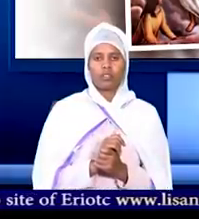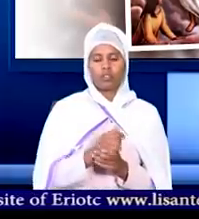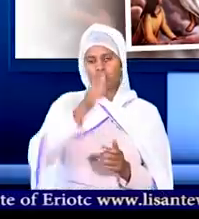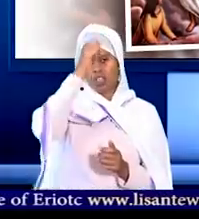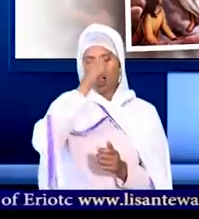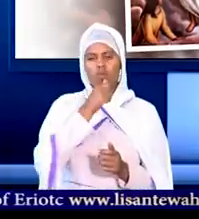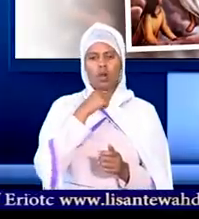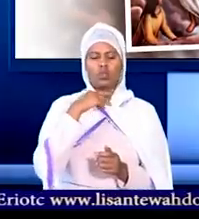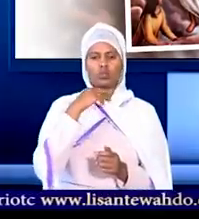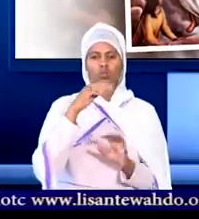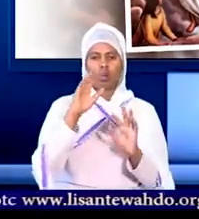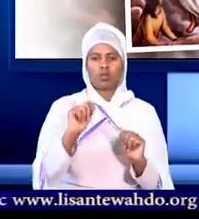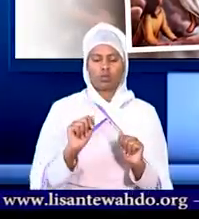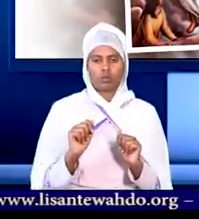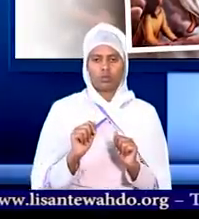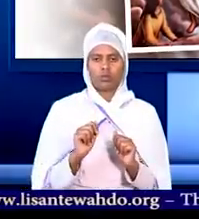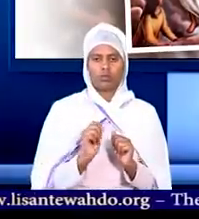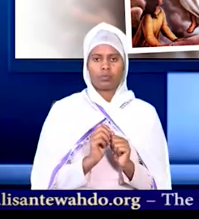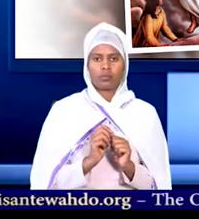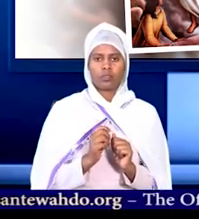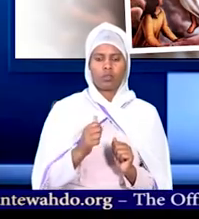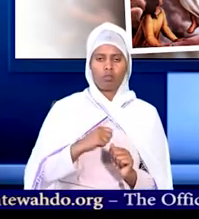ኣባ ሓሰት ከም ምዃኑ